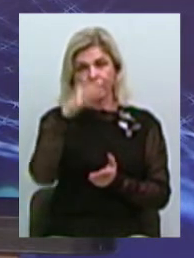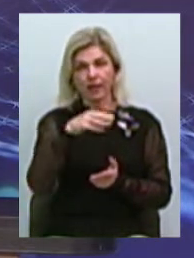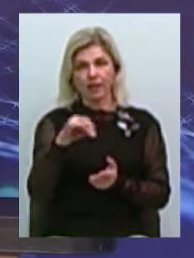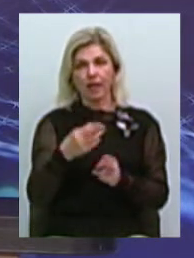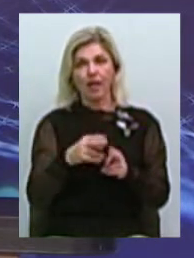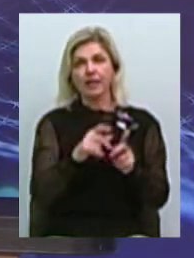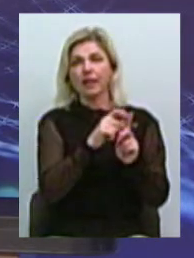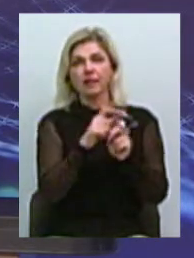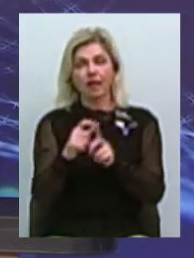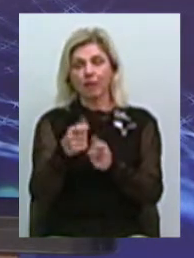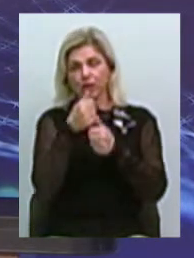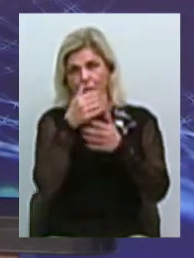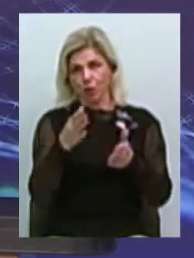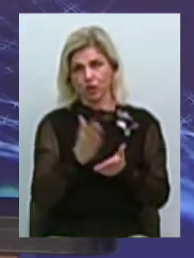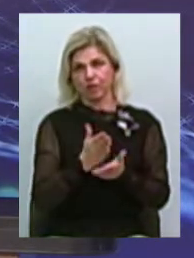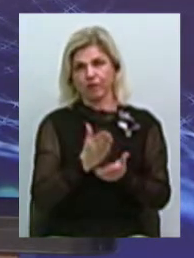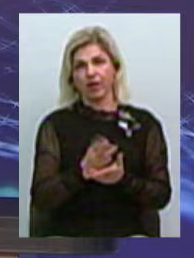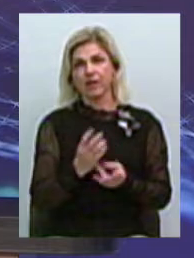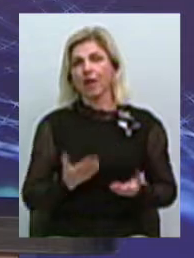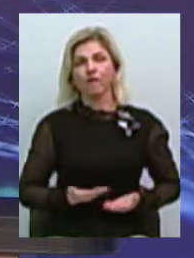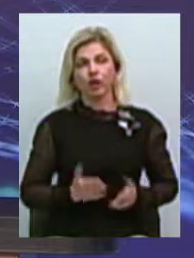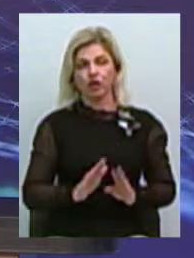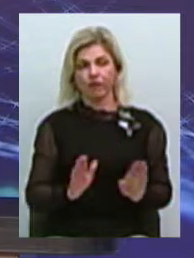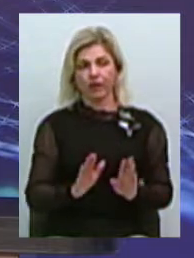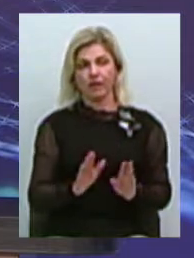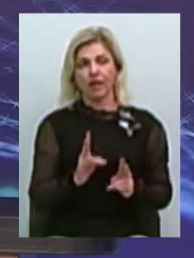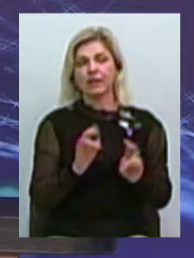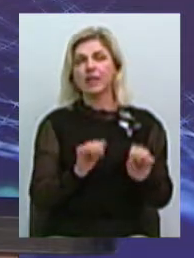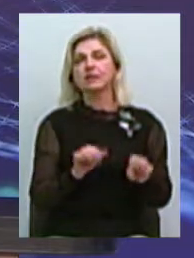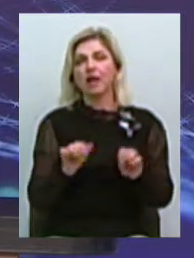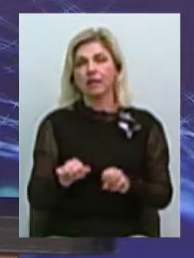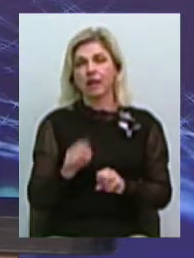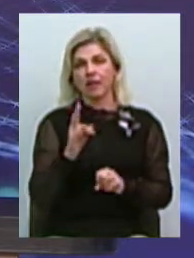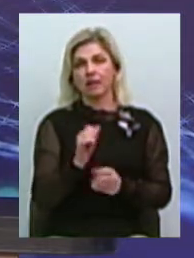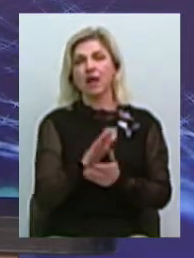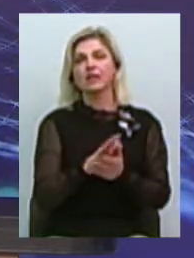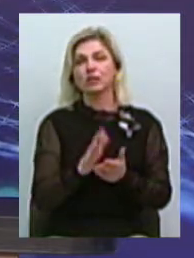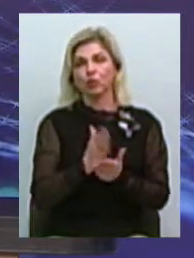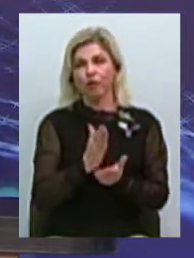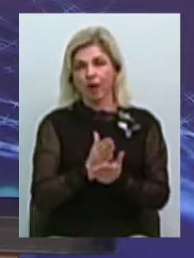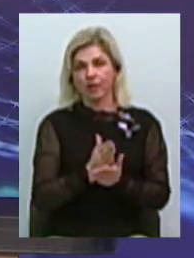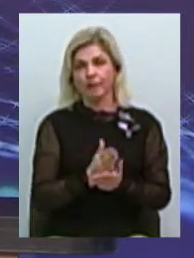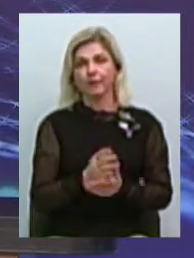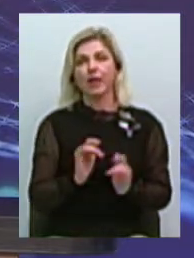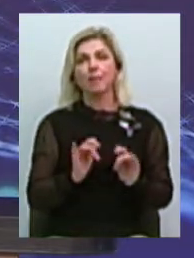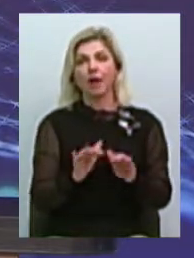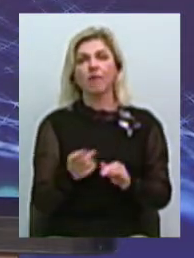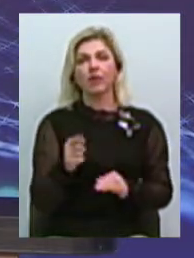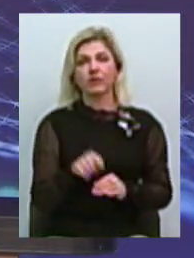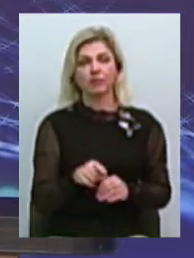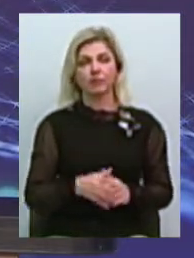не може існувати, він просто не виживе, він не здатний на існування і продовження. Чому? Я вам поясню. Справа в тім,